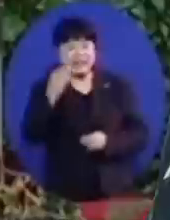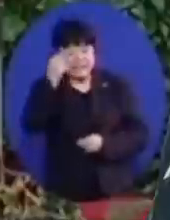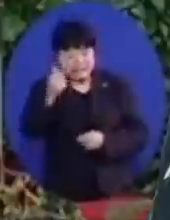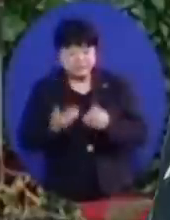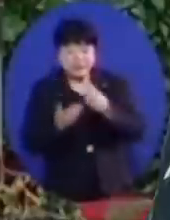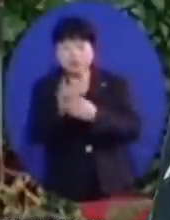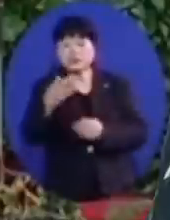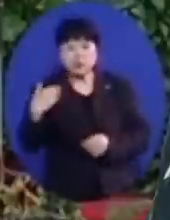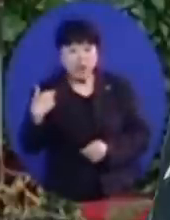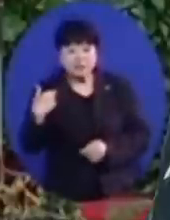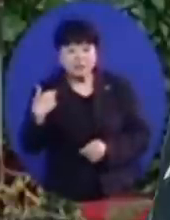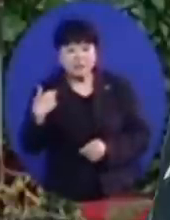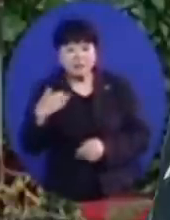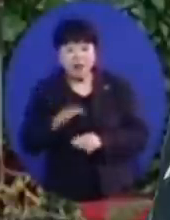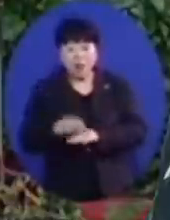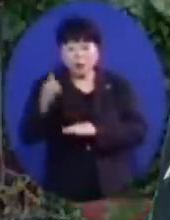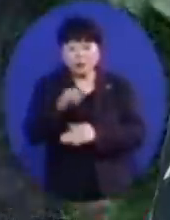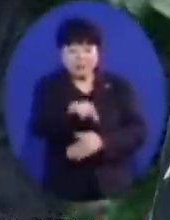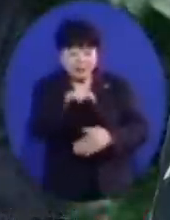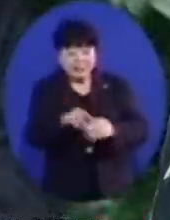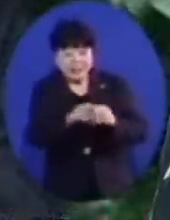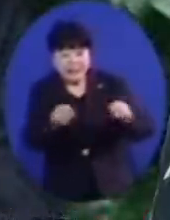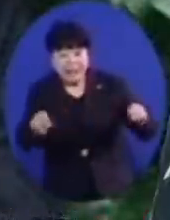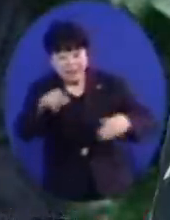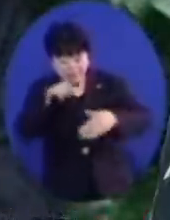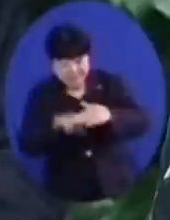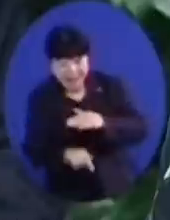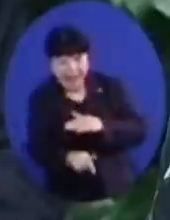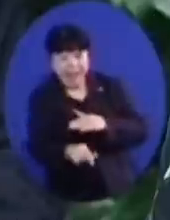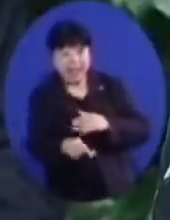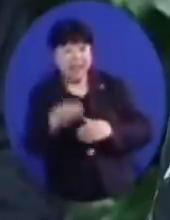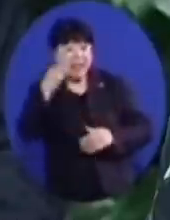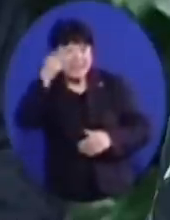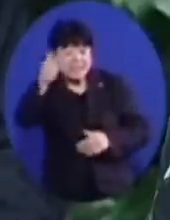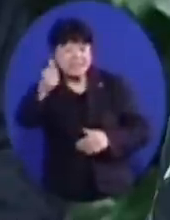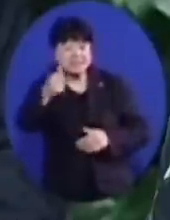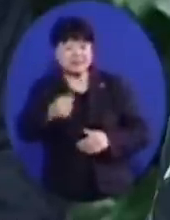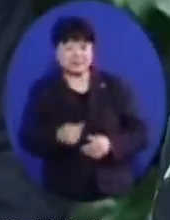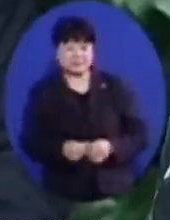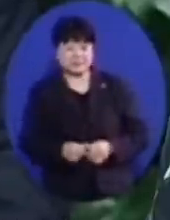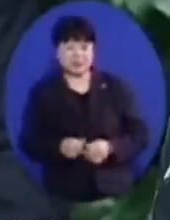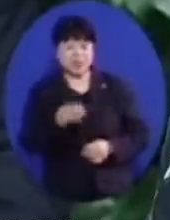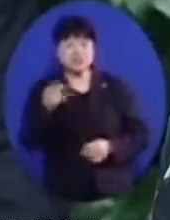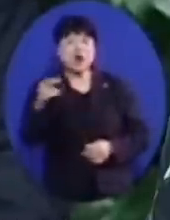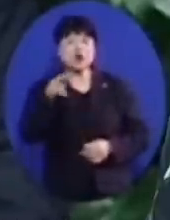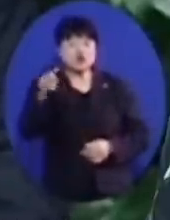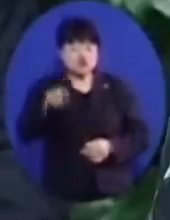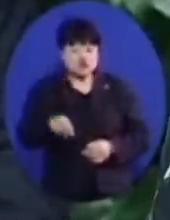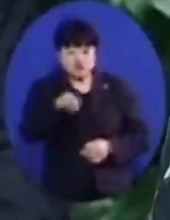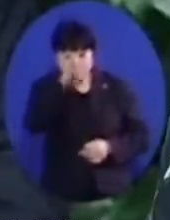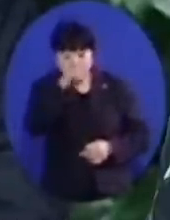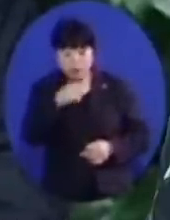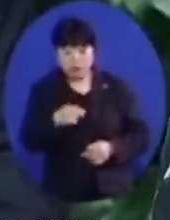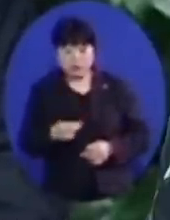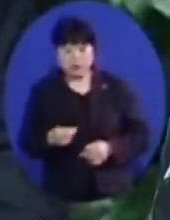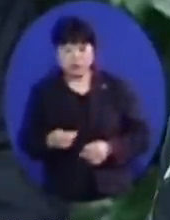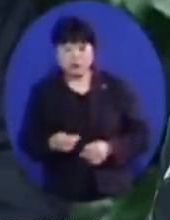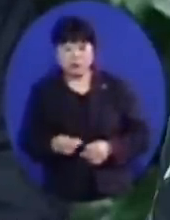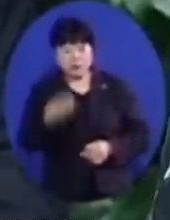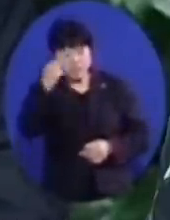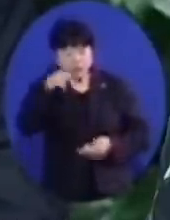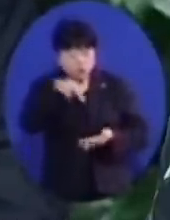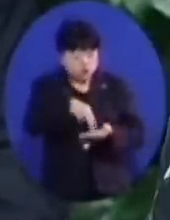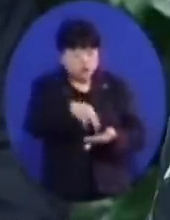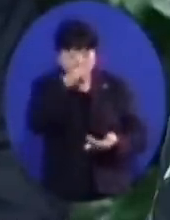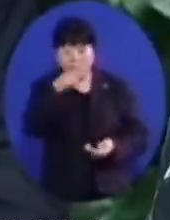자기가 있는 농장에 밑에 팔만 들어도 넘는 수유가 내장되어